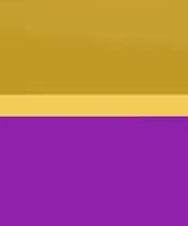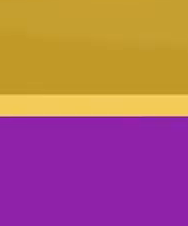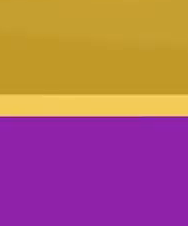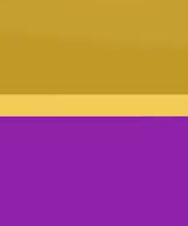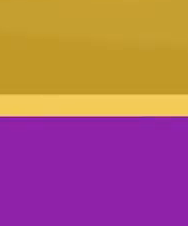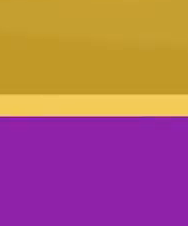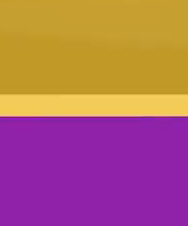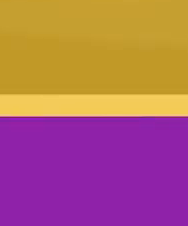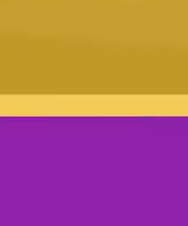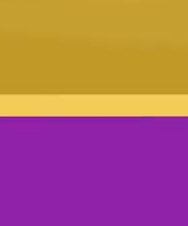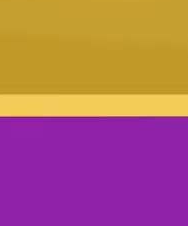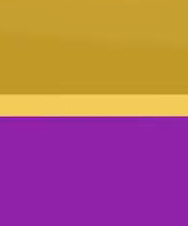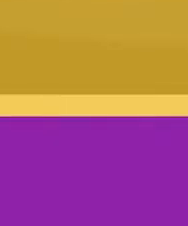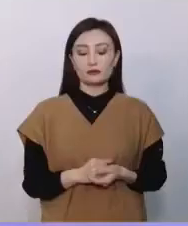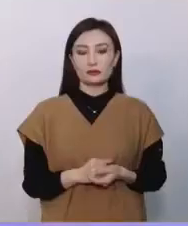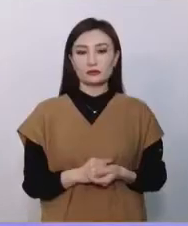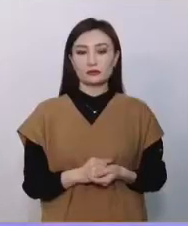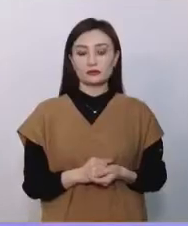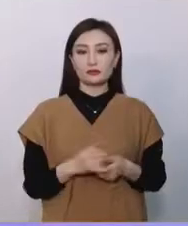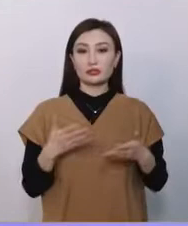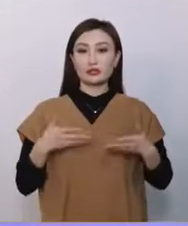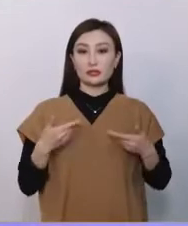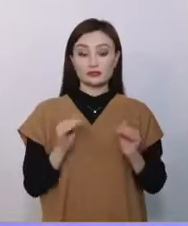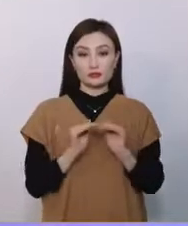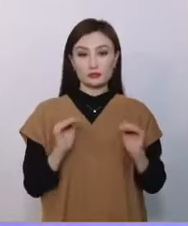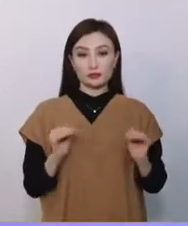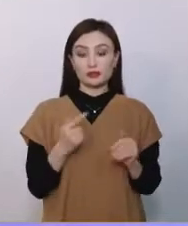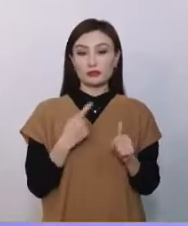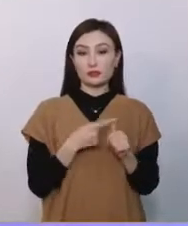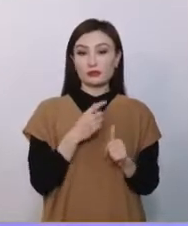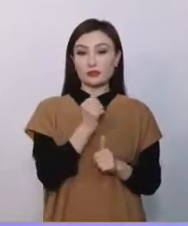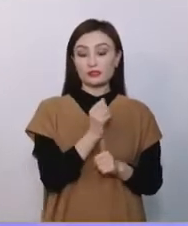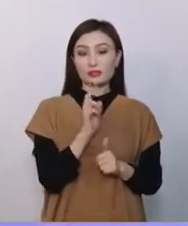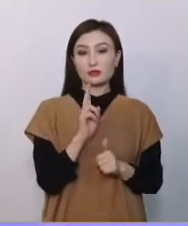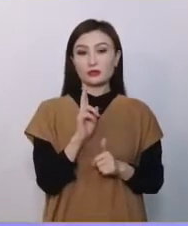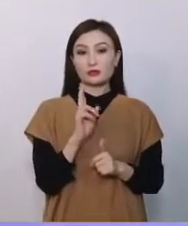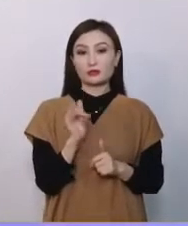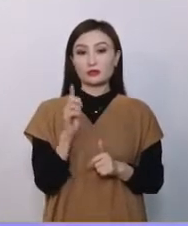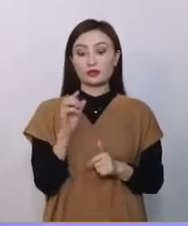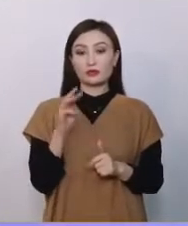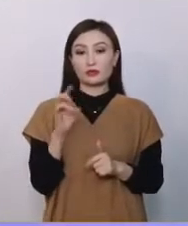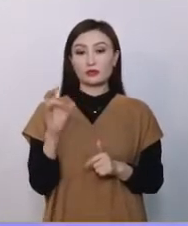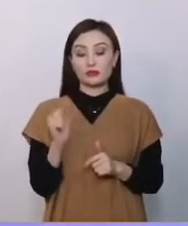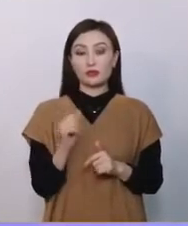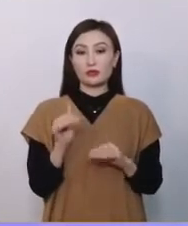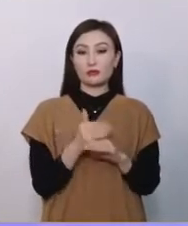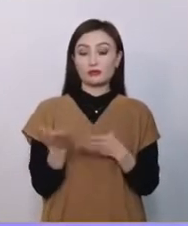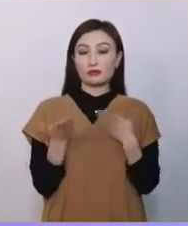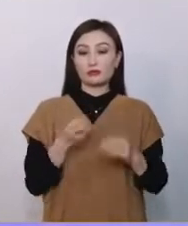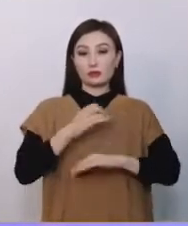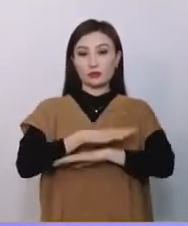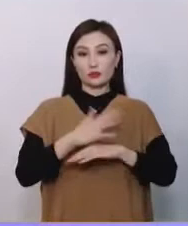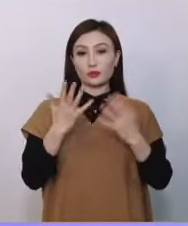деле урок здравствуйте ребята меня зовут ассель кубатана добро пожаловать на урок